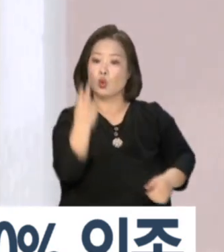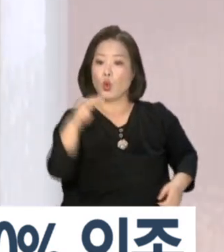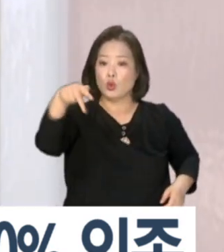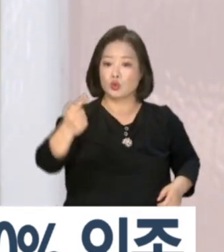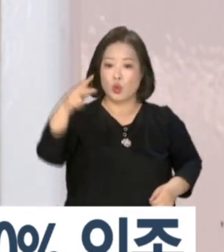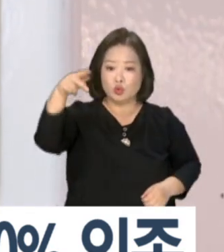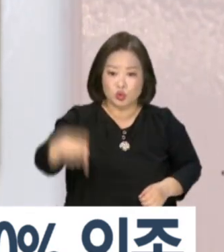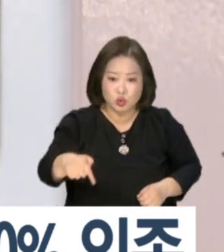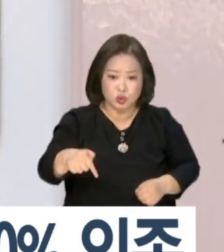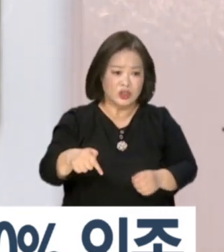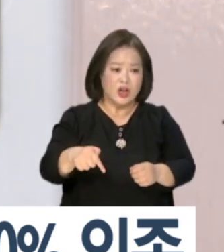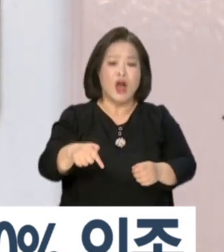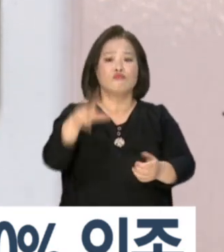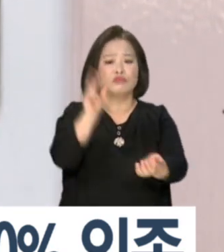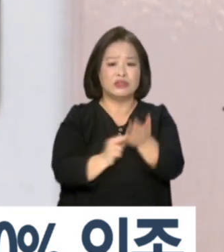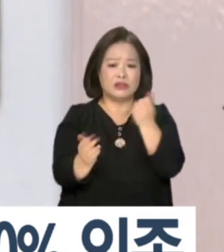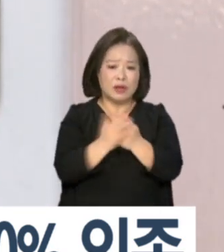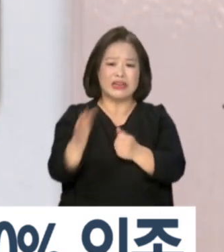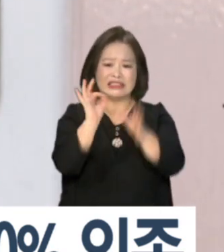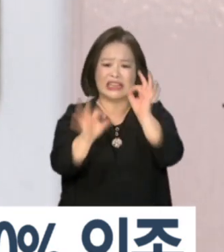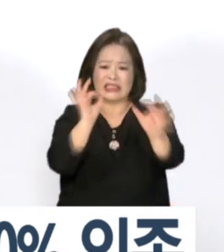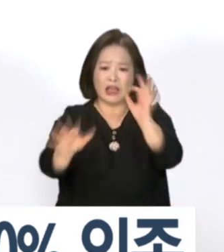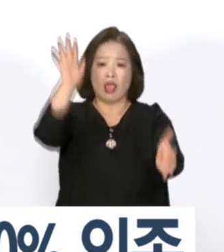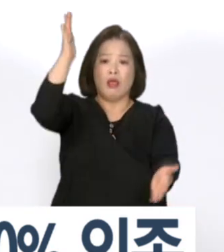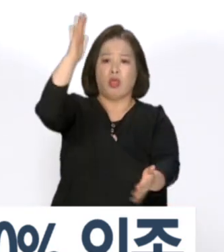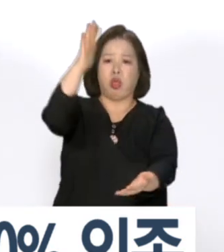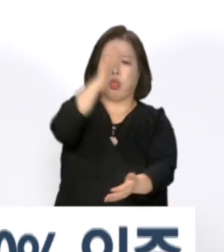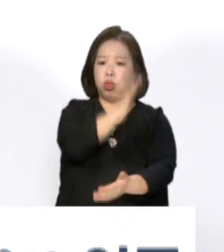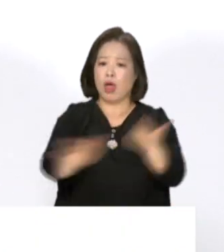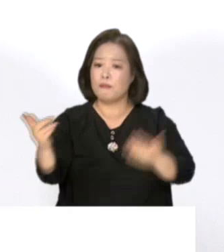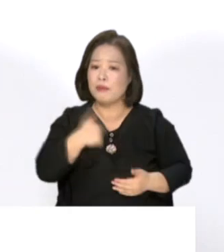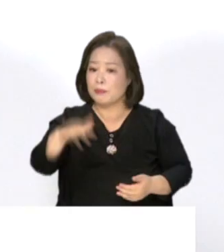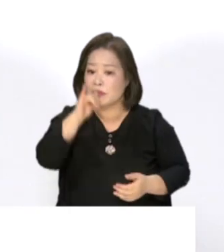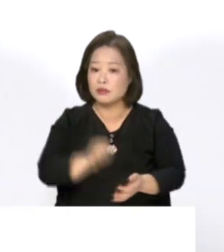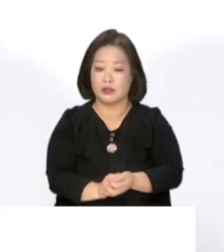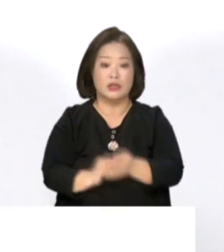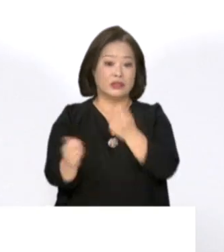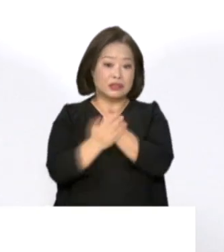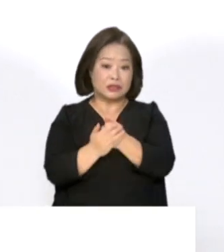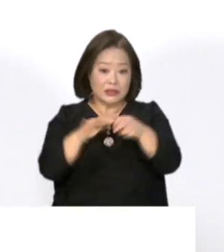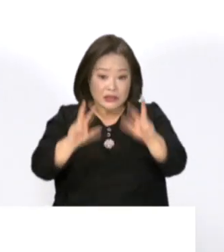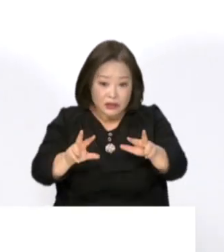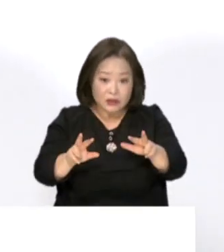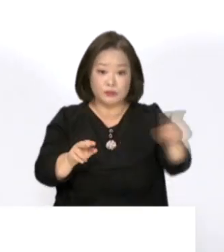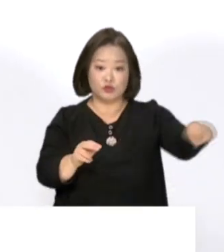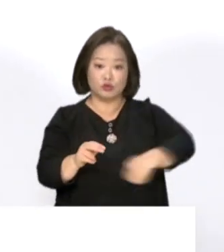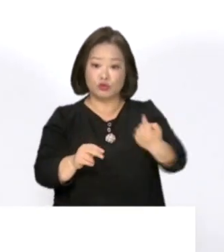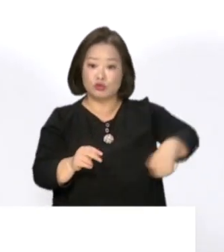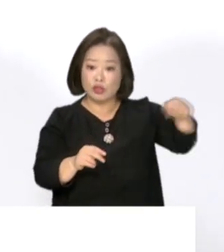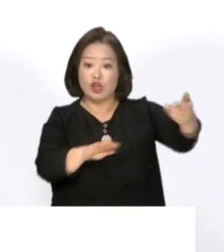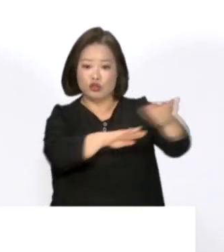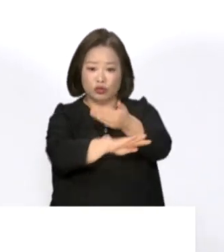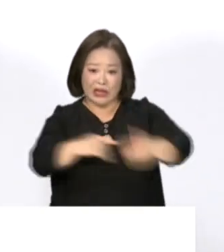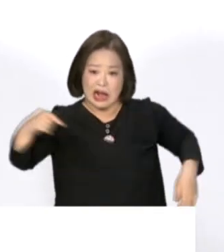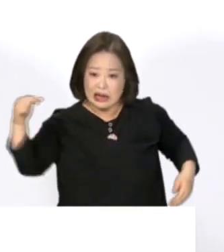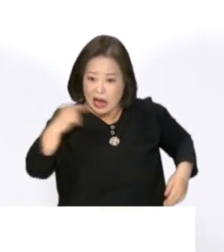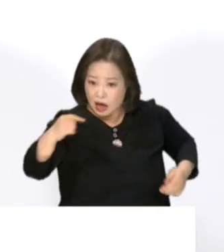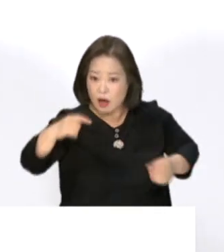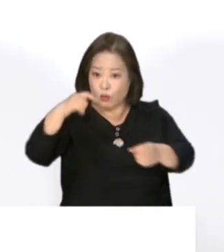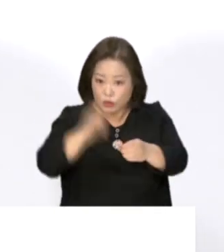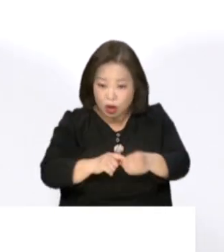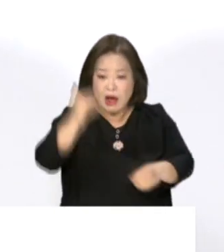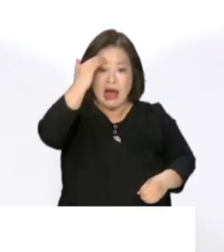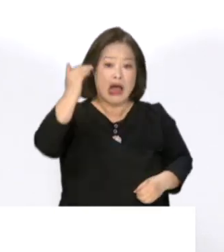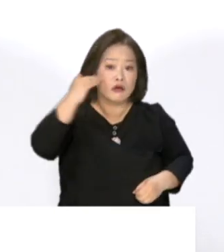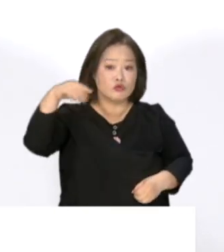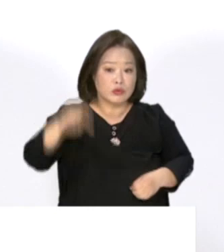품귀 사태가 빚어지기도 했습니다. 요소수가 최근 중국의 수출 절차 강화 조치 이후 국내 수급